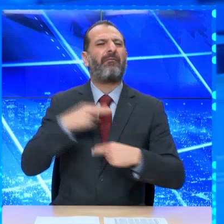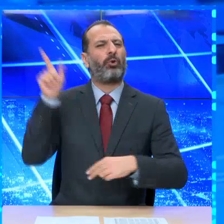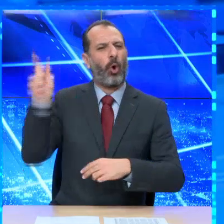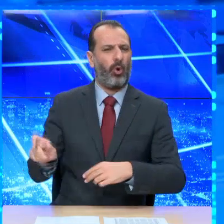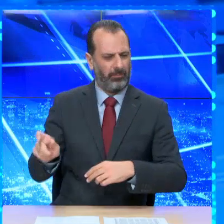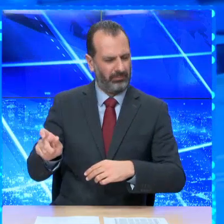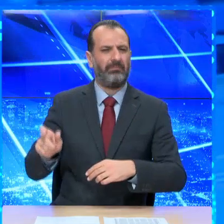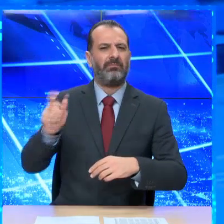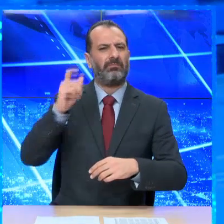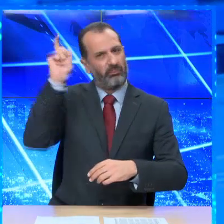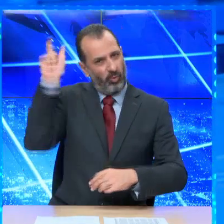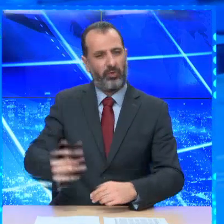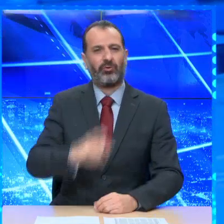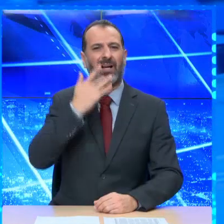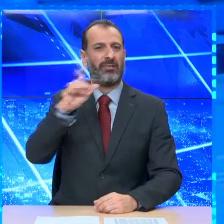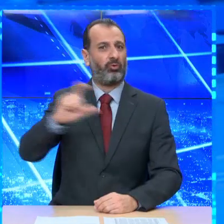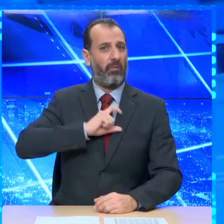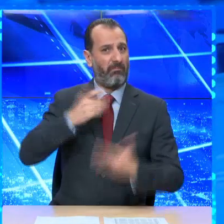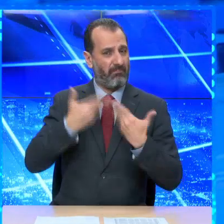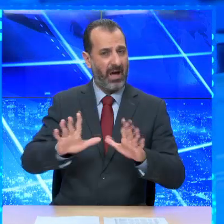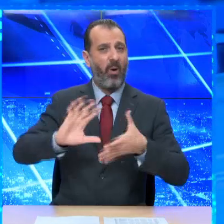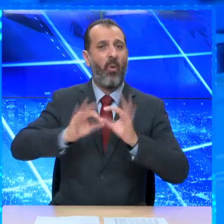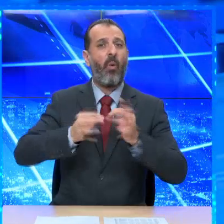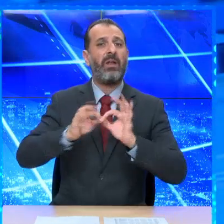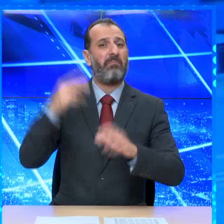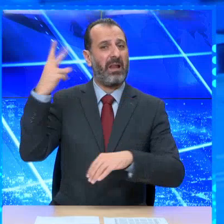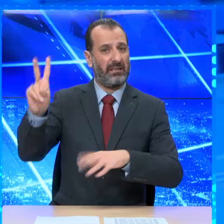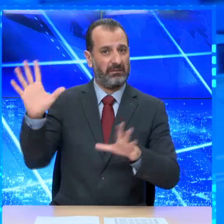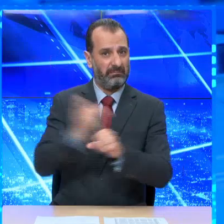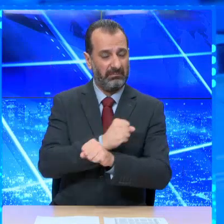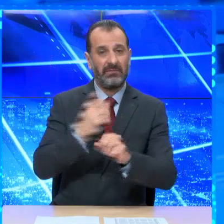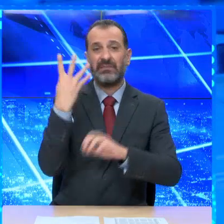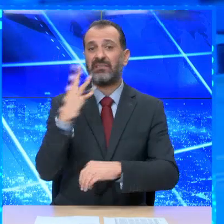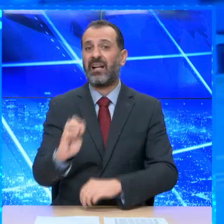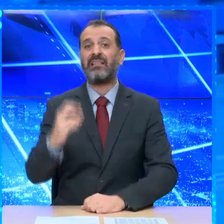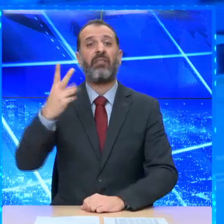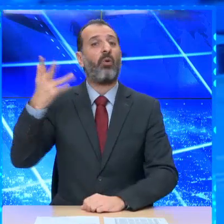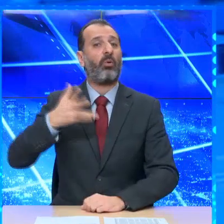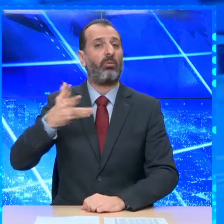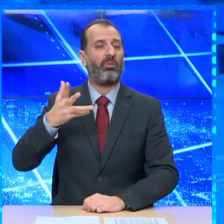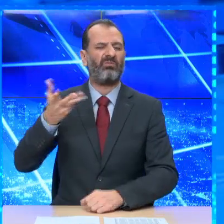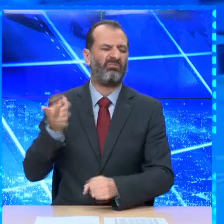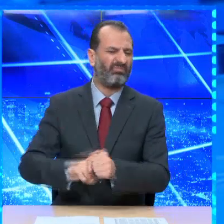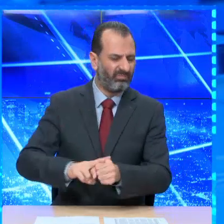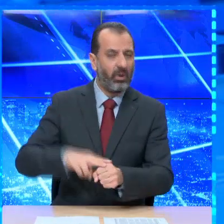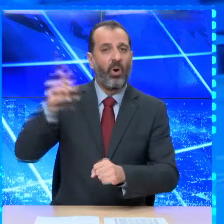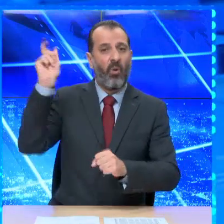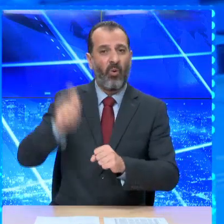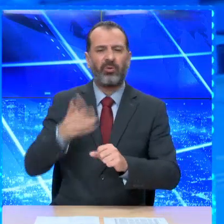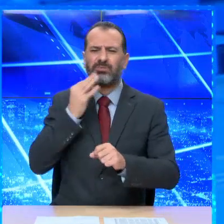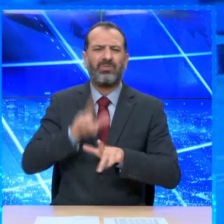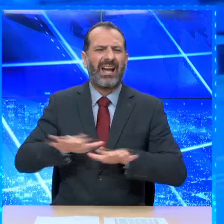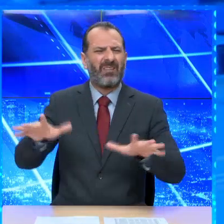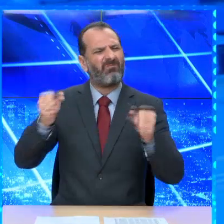Βοντό Αλέξανδρου Νικολαίδη στα μόλις 14 του χρόνια. Αλλά και το γενναίο μήνυμά του λίγο πριν από το τέλος. Ο πρωταθλητής μας